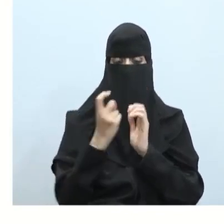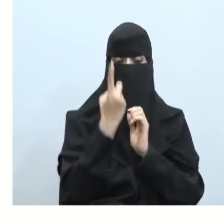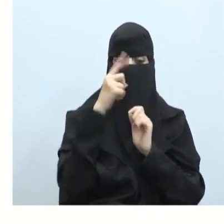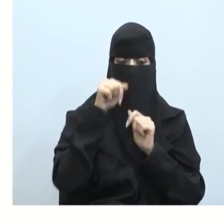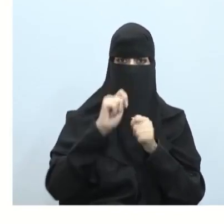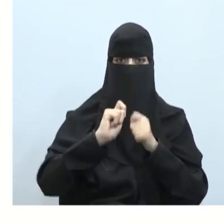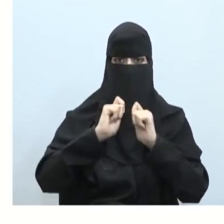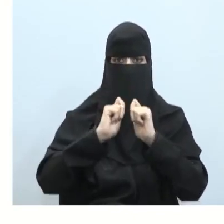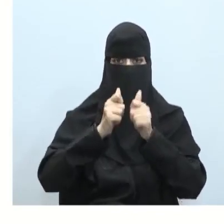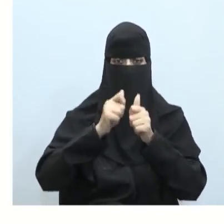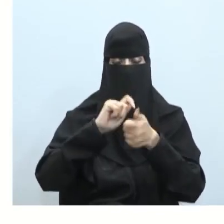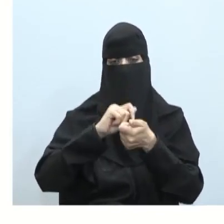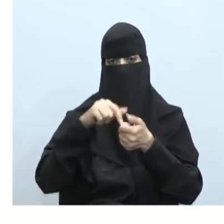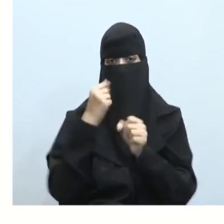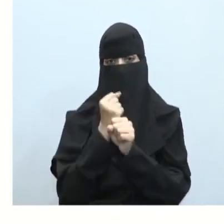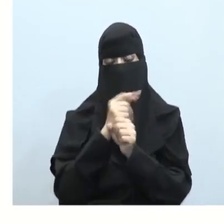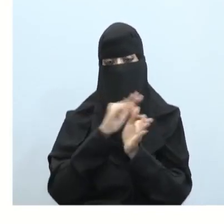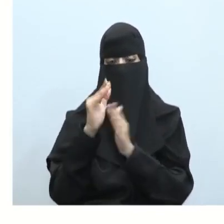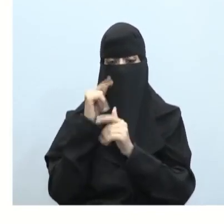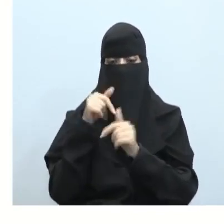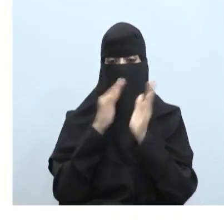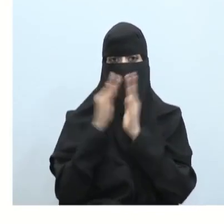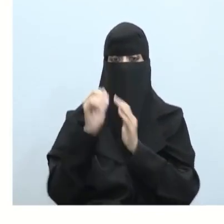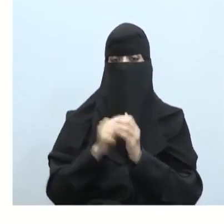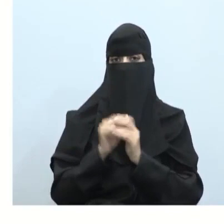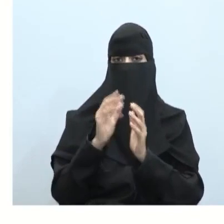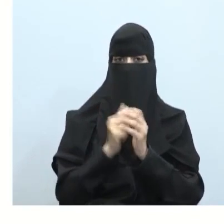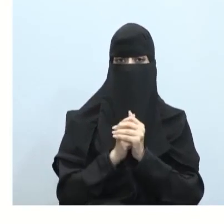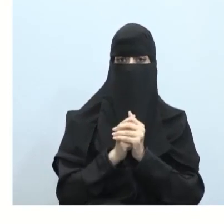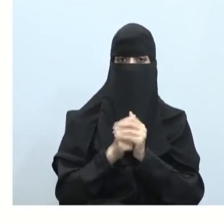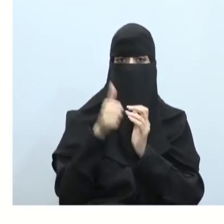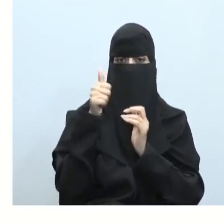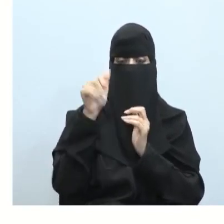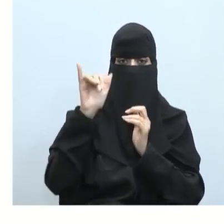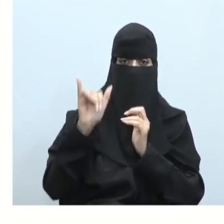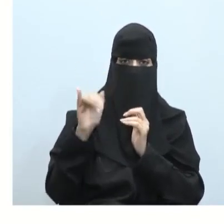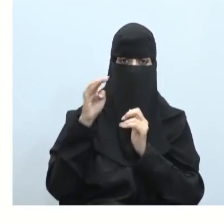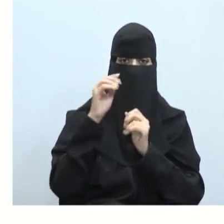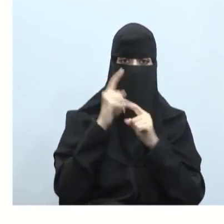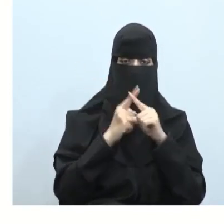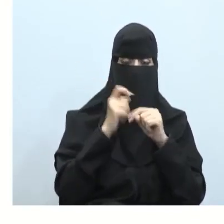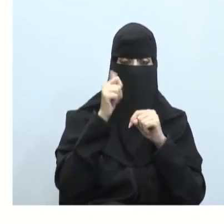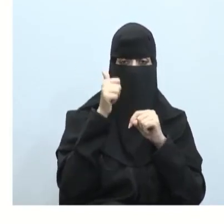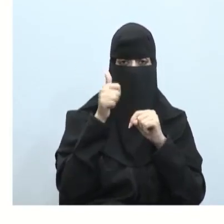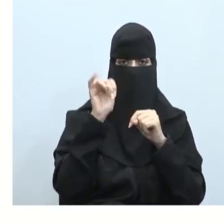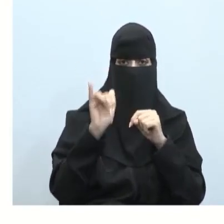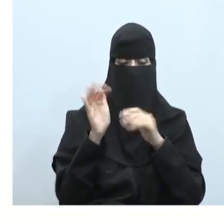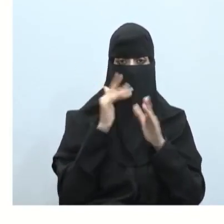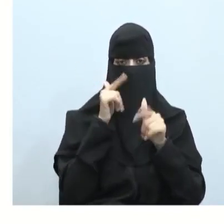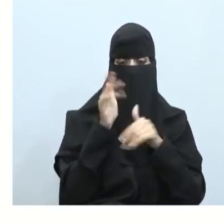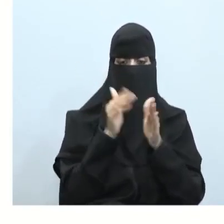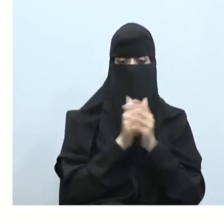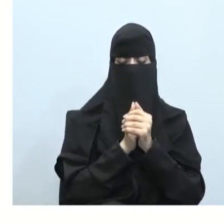قابل للتنفيذ يعرف باسم ملف اي اكس اي ملف تنفيذي بمعنى انه قلنا في